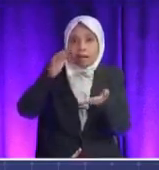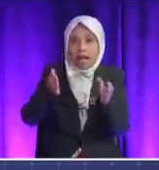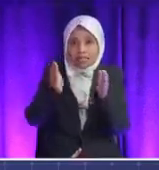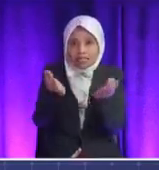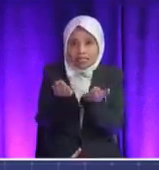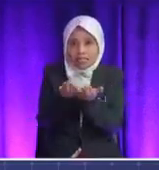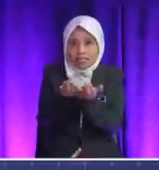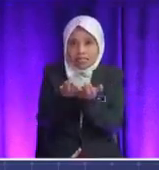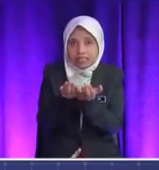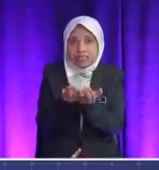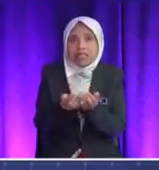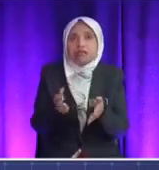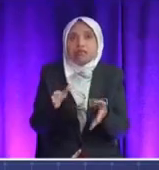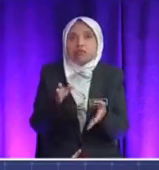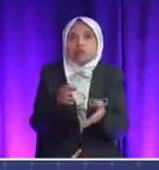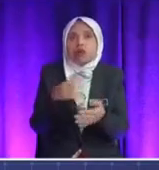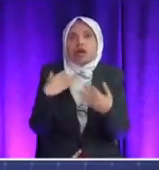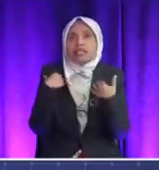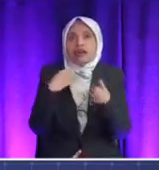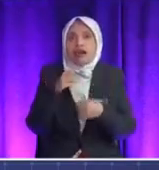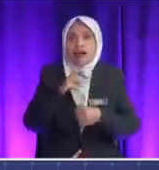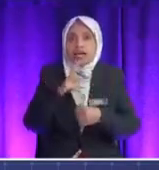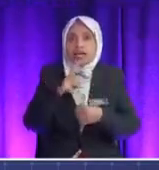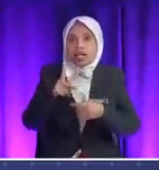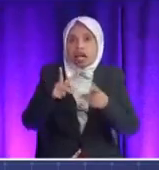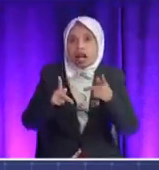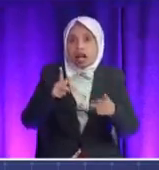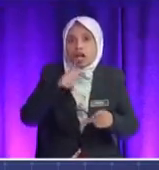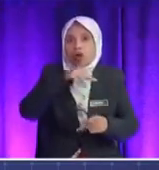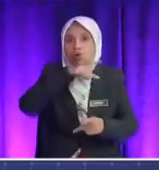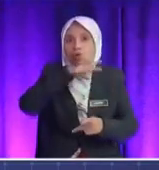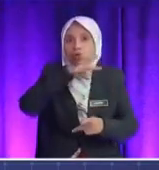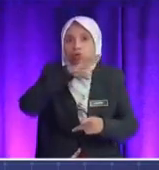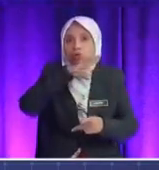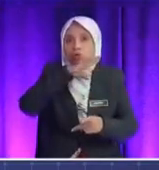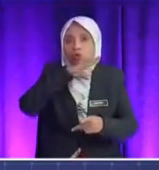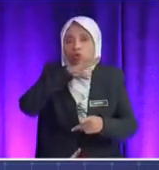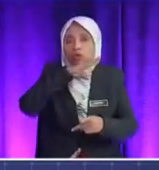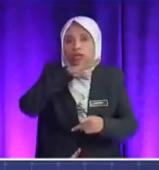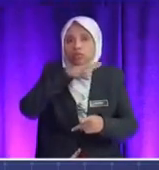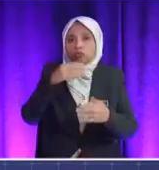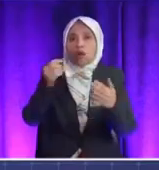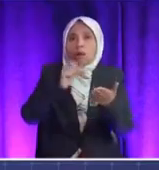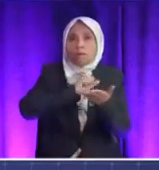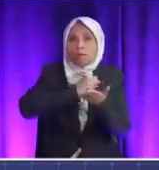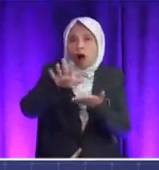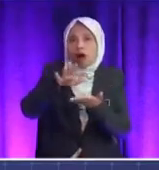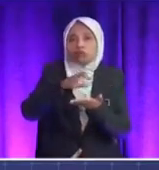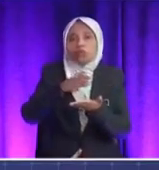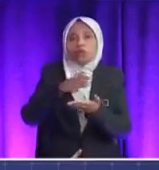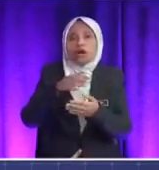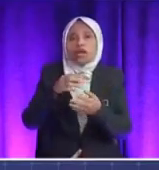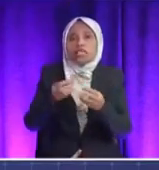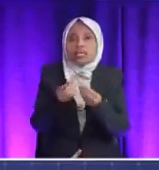dahulu pastikan segala kotorannya mudah hanya letak berkenaan berubah dahulu ah tanah-tanah